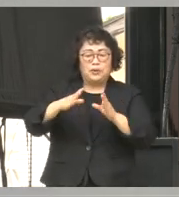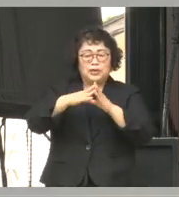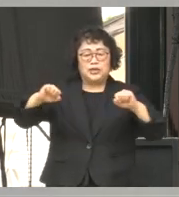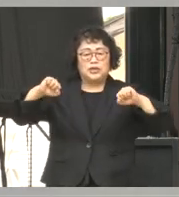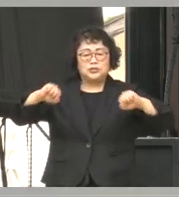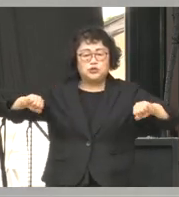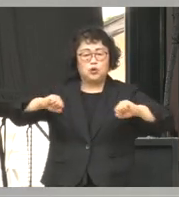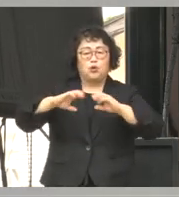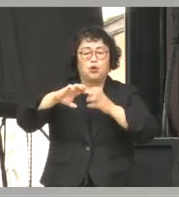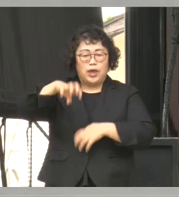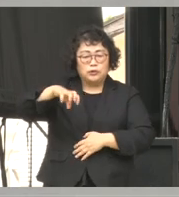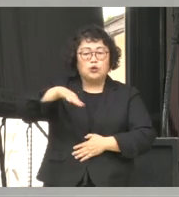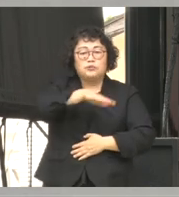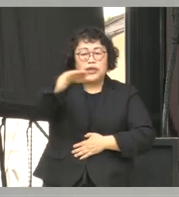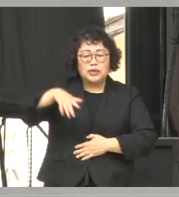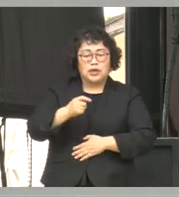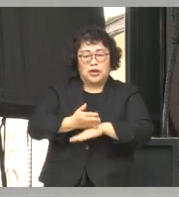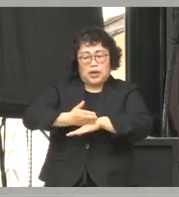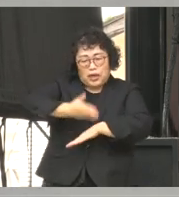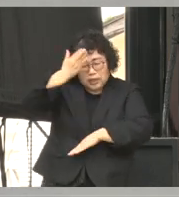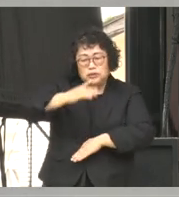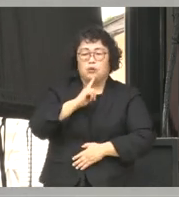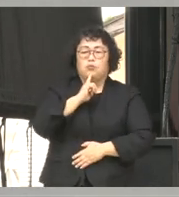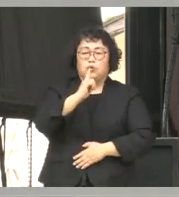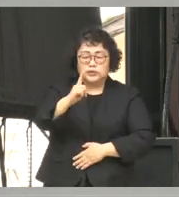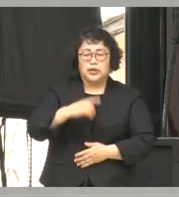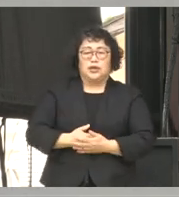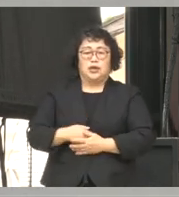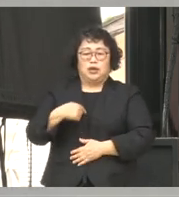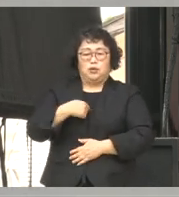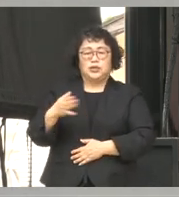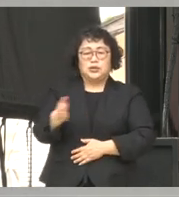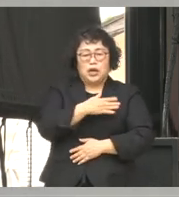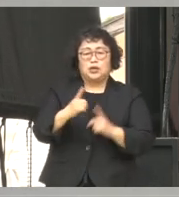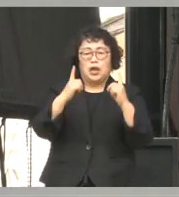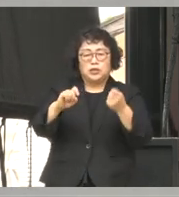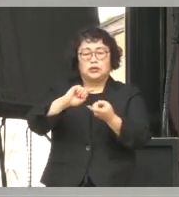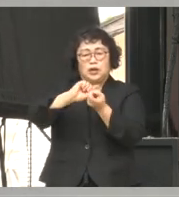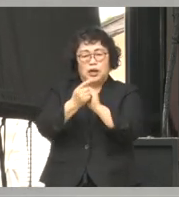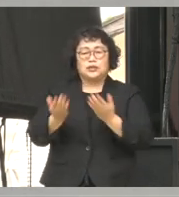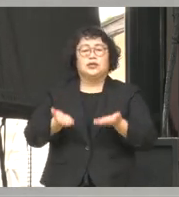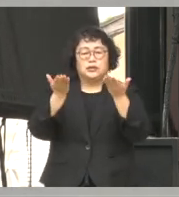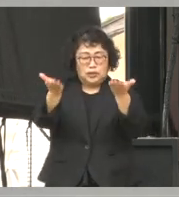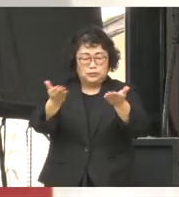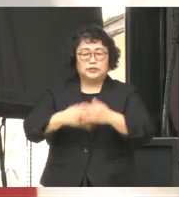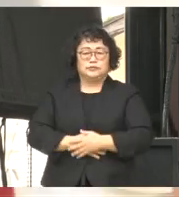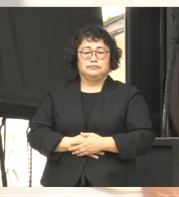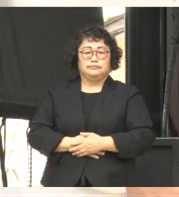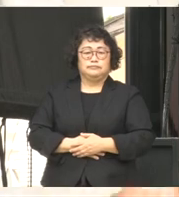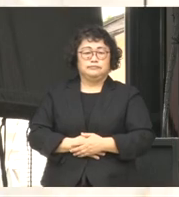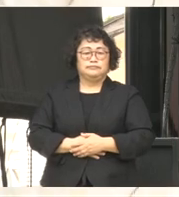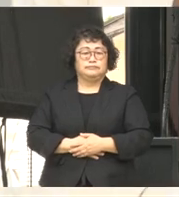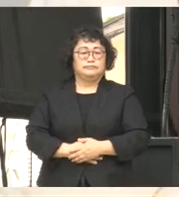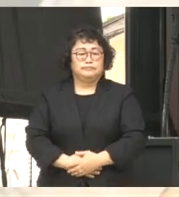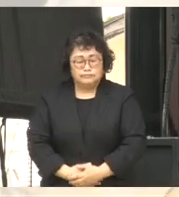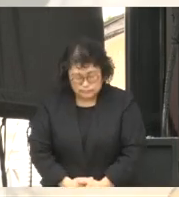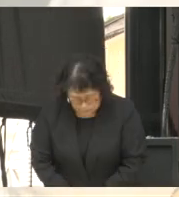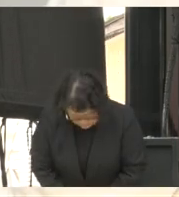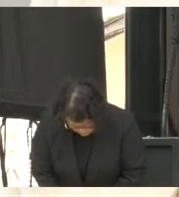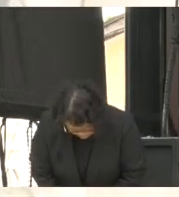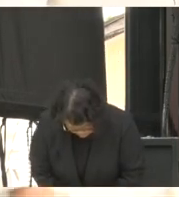省への皆様に厚く御礼を申し上げ私からのご挨拶とさせていただきます。